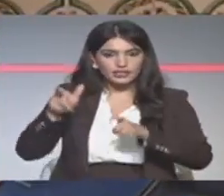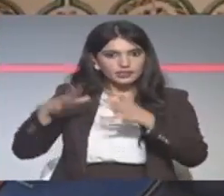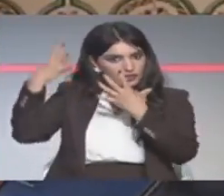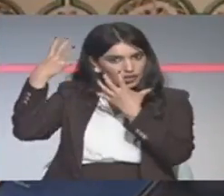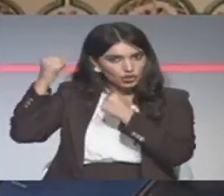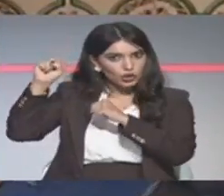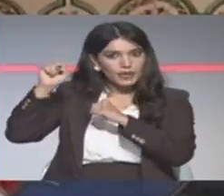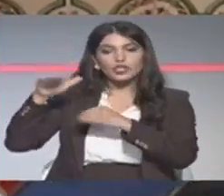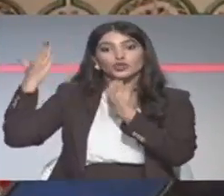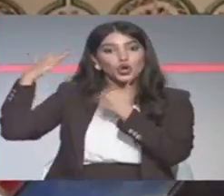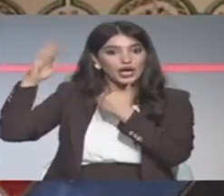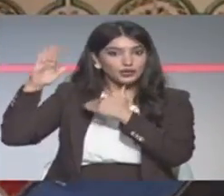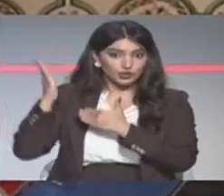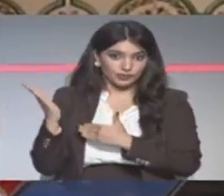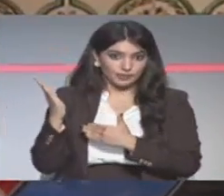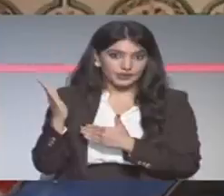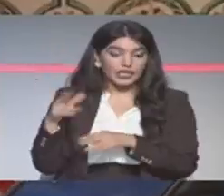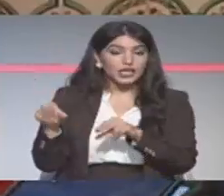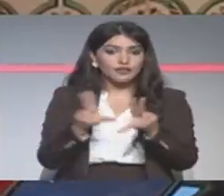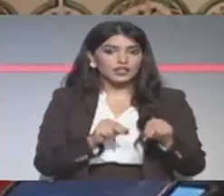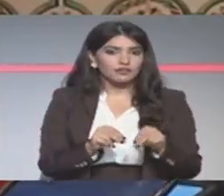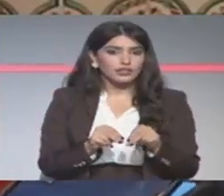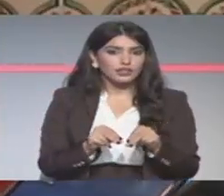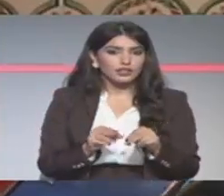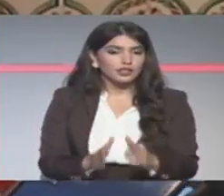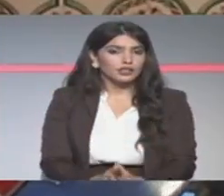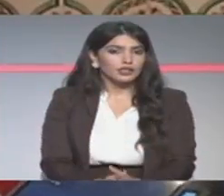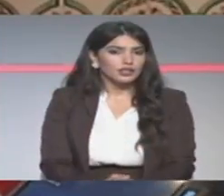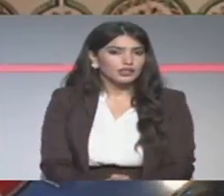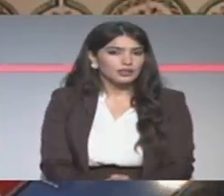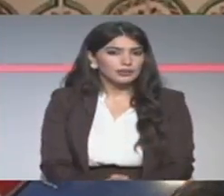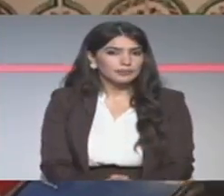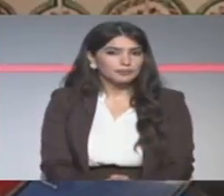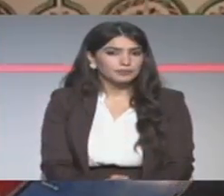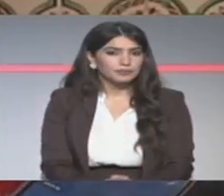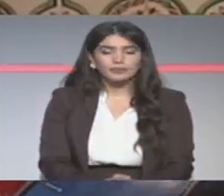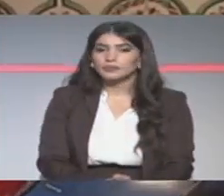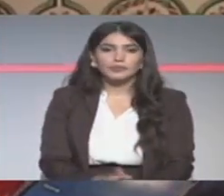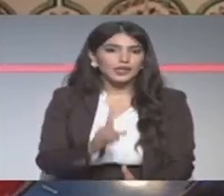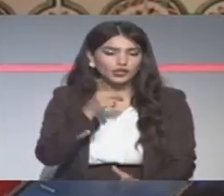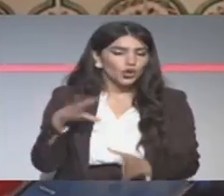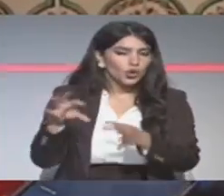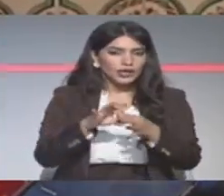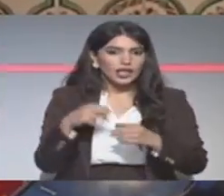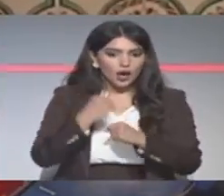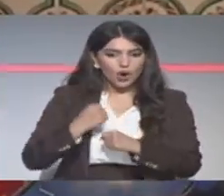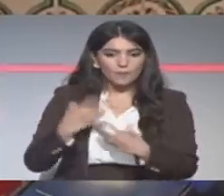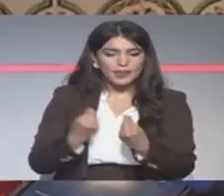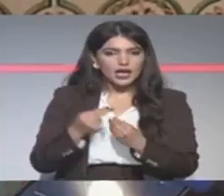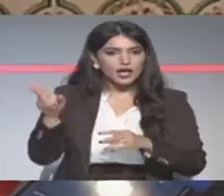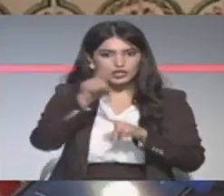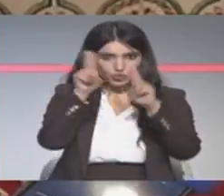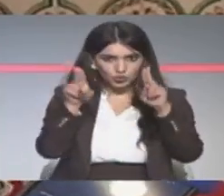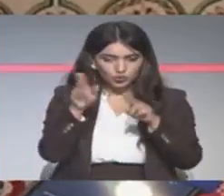وأنا استحثيتهم كذلك باش تكونوا عندهم تفاعل مع في إطار التعاون البيني مع الدول، لكن كذلك أيضا